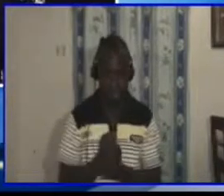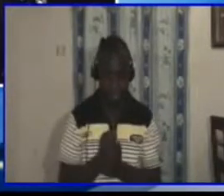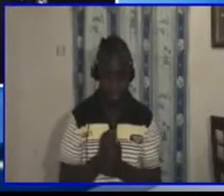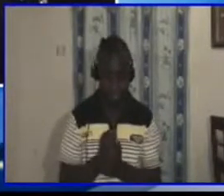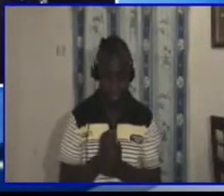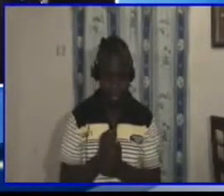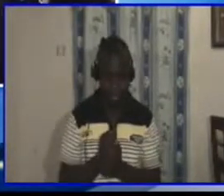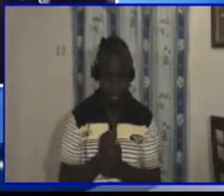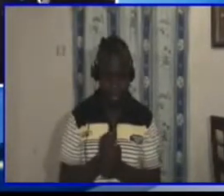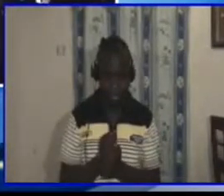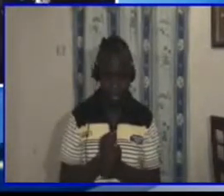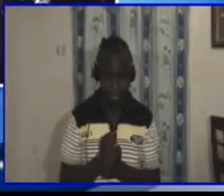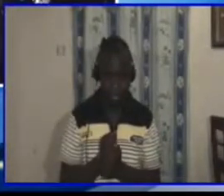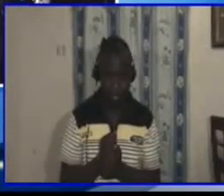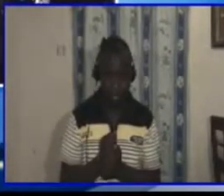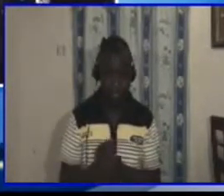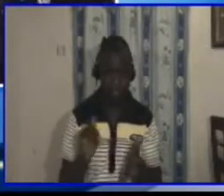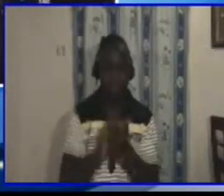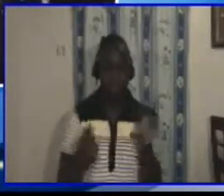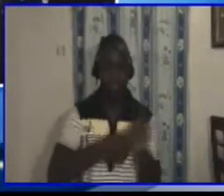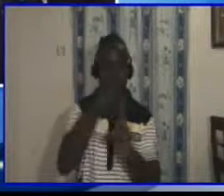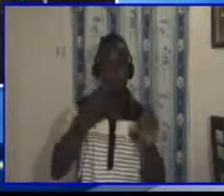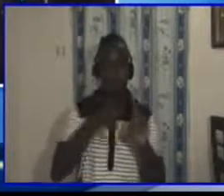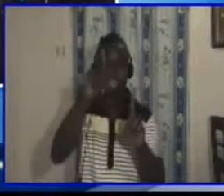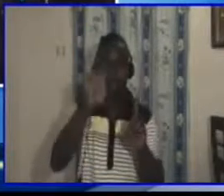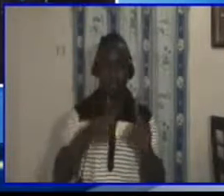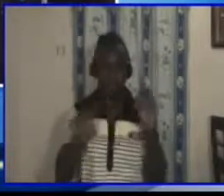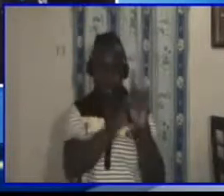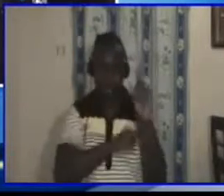ogni cosa al tempo giusto